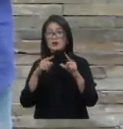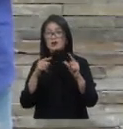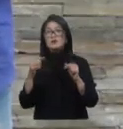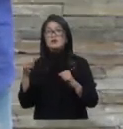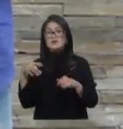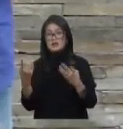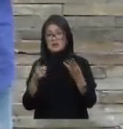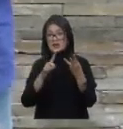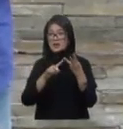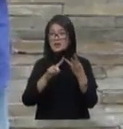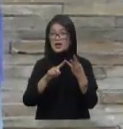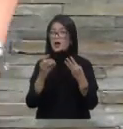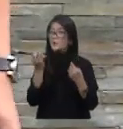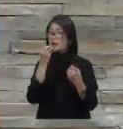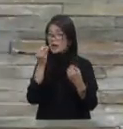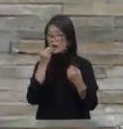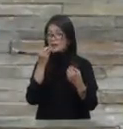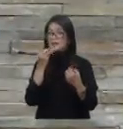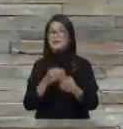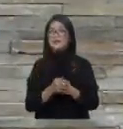biaya konsumsi.